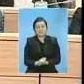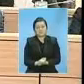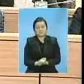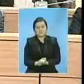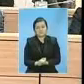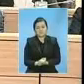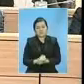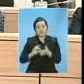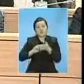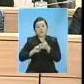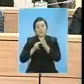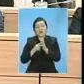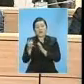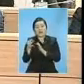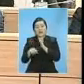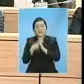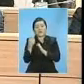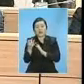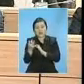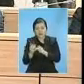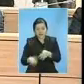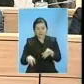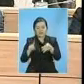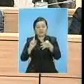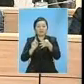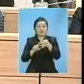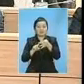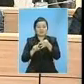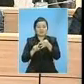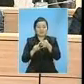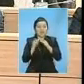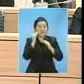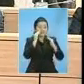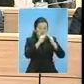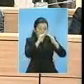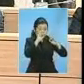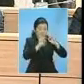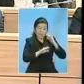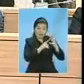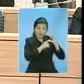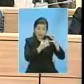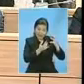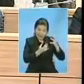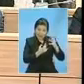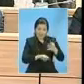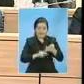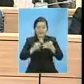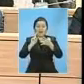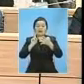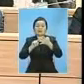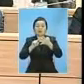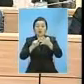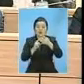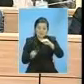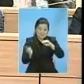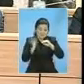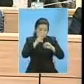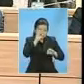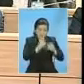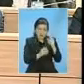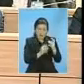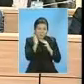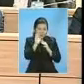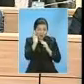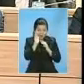เพลิงมันคืออะไร2 conflict resolution ก็คือเราไม่เติมเชื้อใหม่เข้าไป